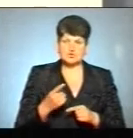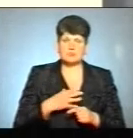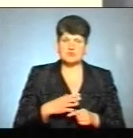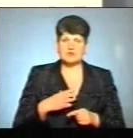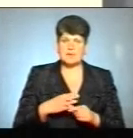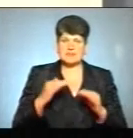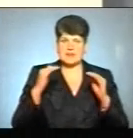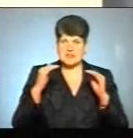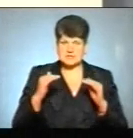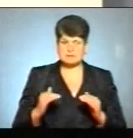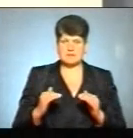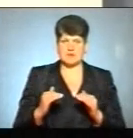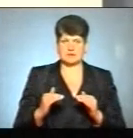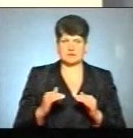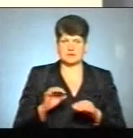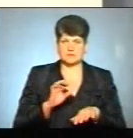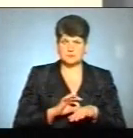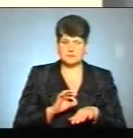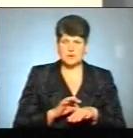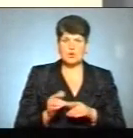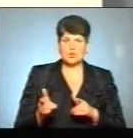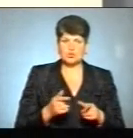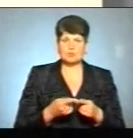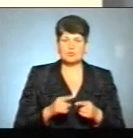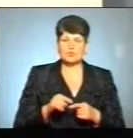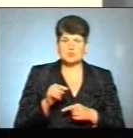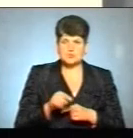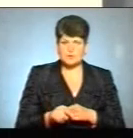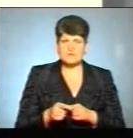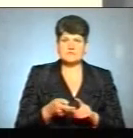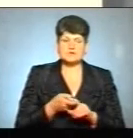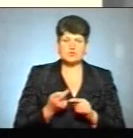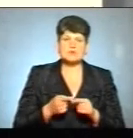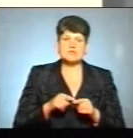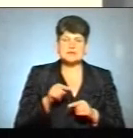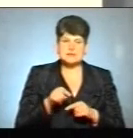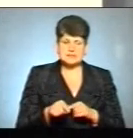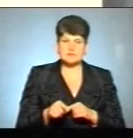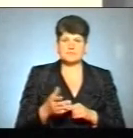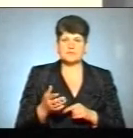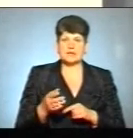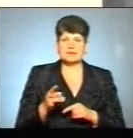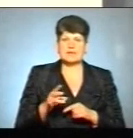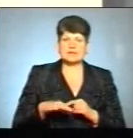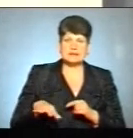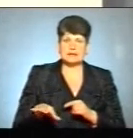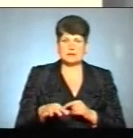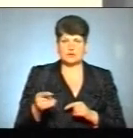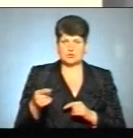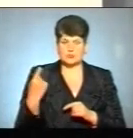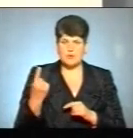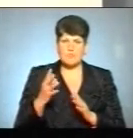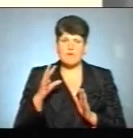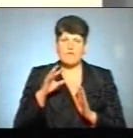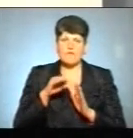спад зараження COVID-19 і готуємось до цього. І в зв'язку з цим, дійсно, на території Тернопільської області ми